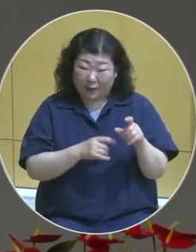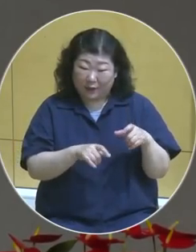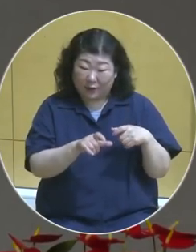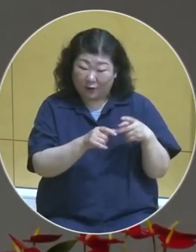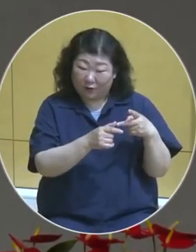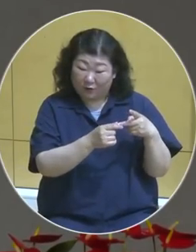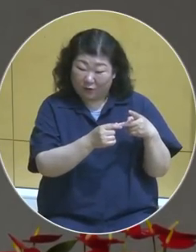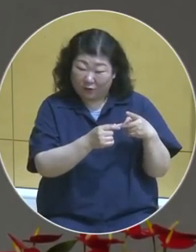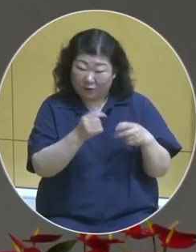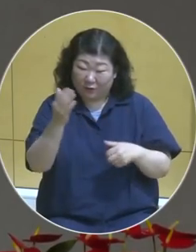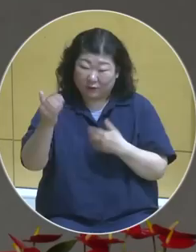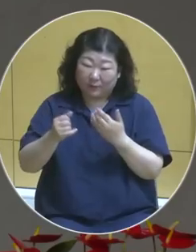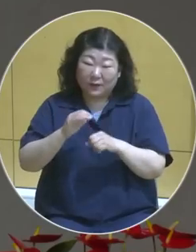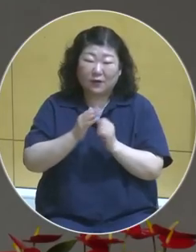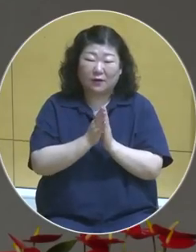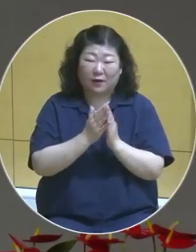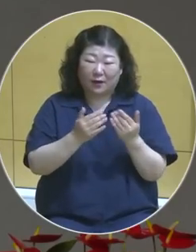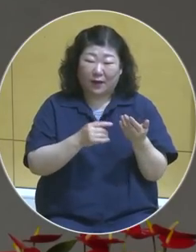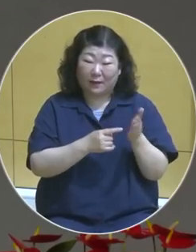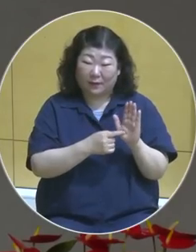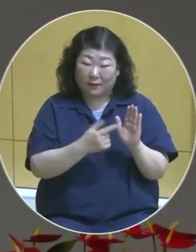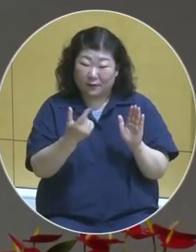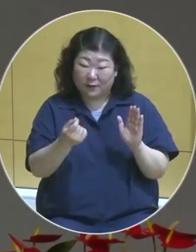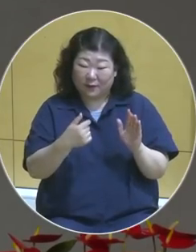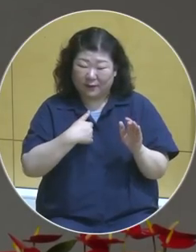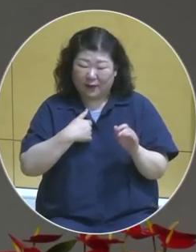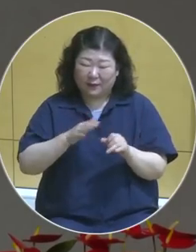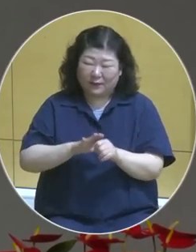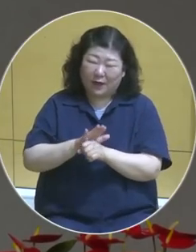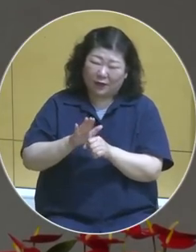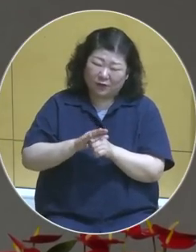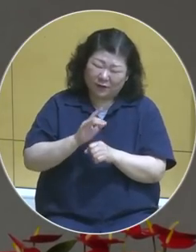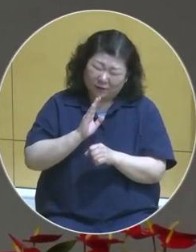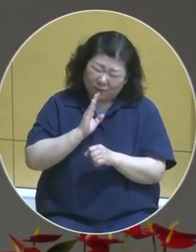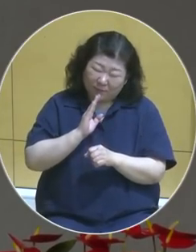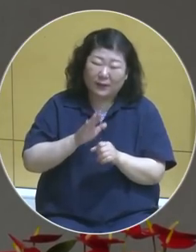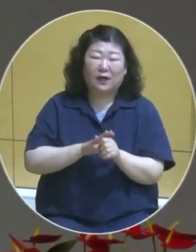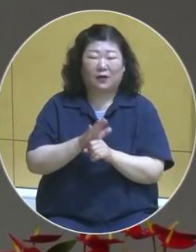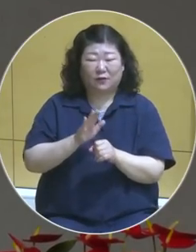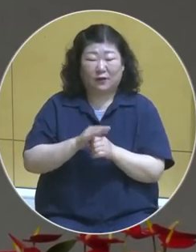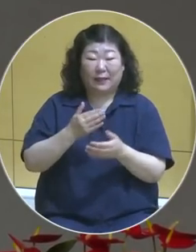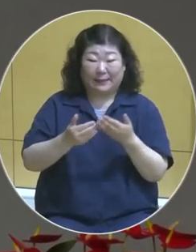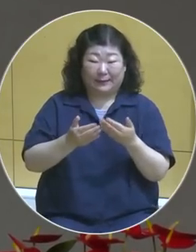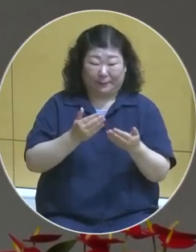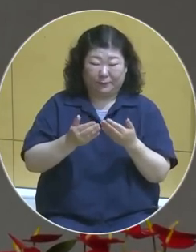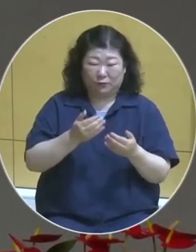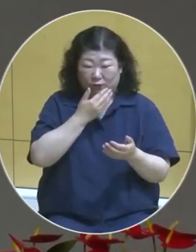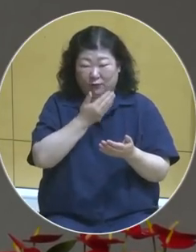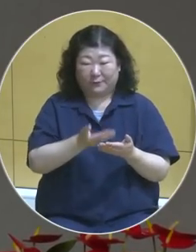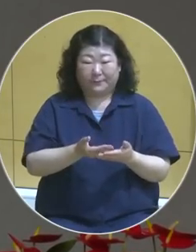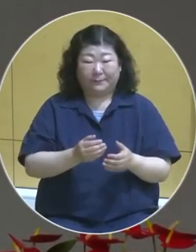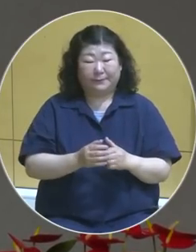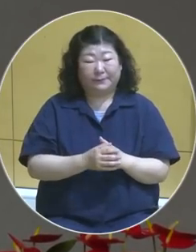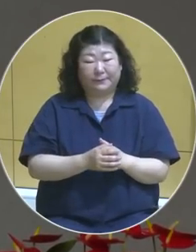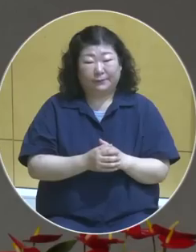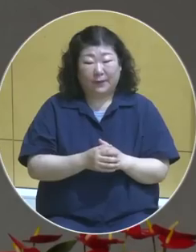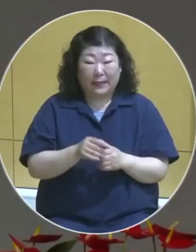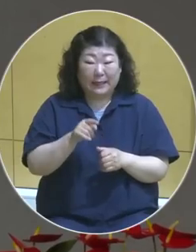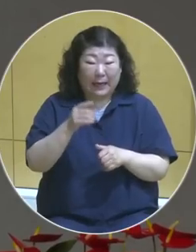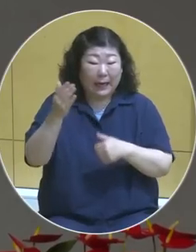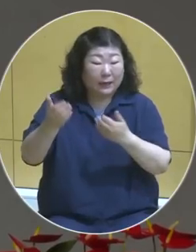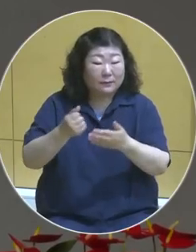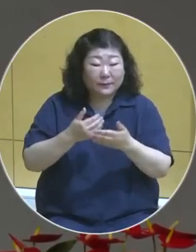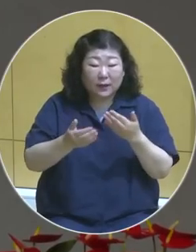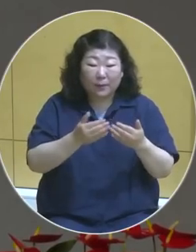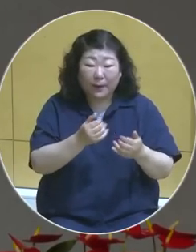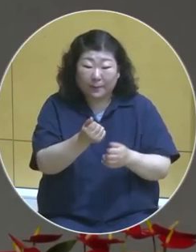성경에 말씀하신 대로 정말 나를 사랑하시는구나, 이 체험이라는 것이 굉장히 중요합니다. 근데 이 하나님을